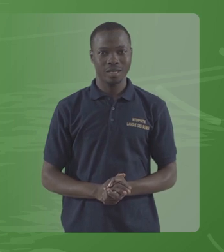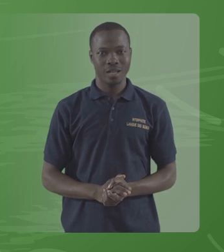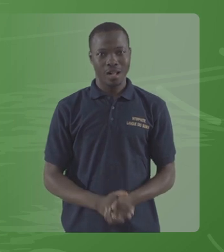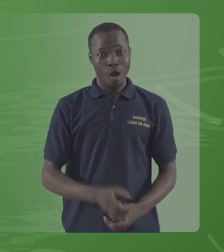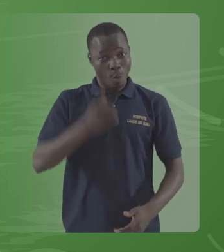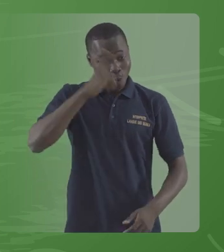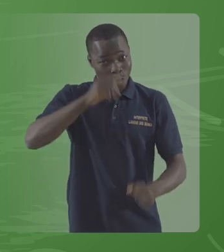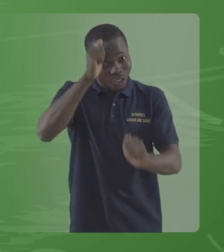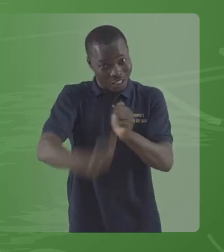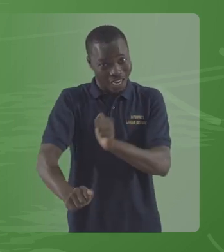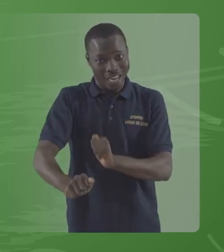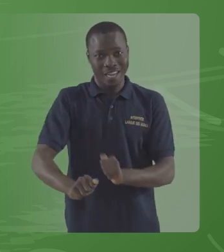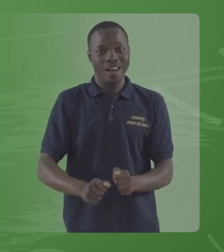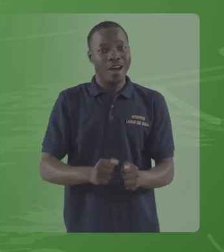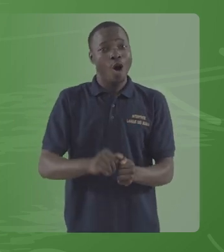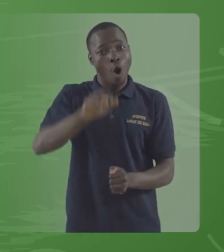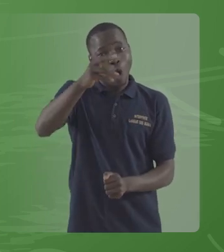pour chaque hormone.